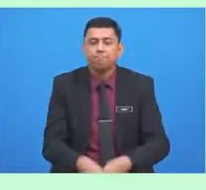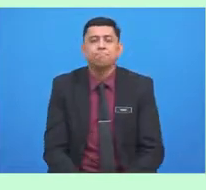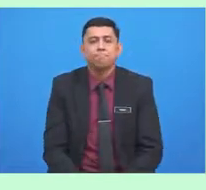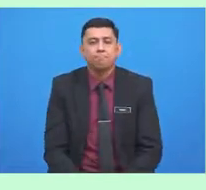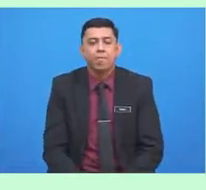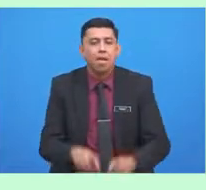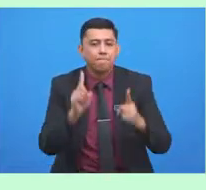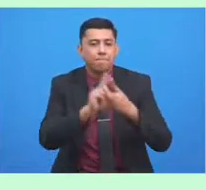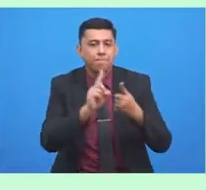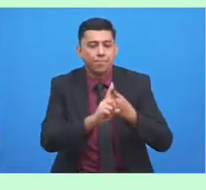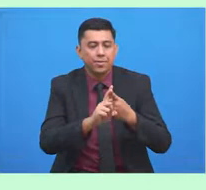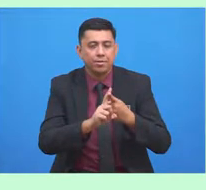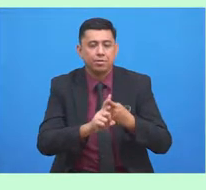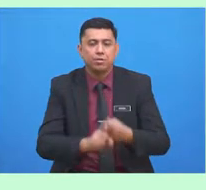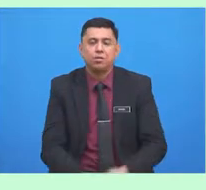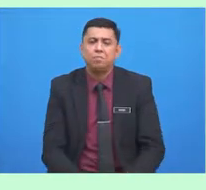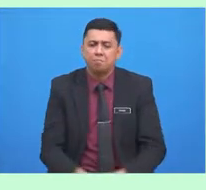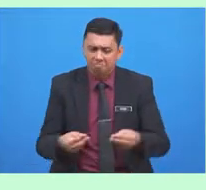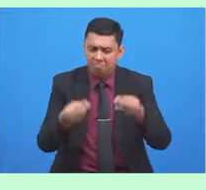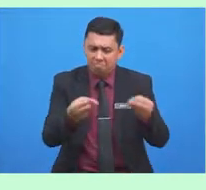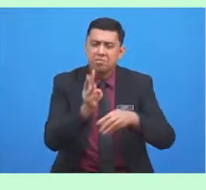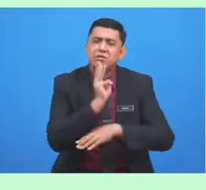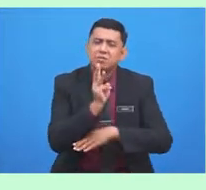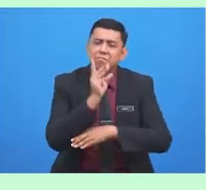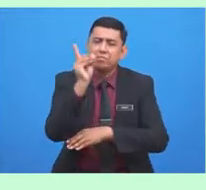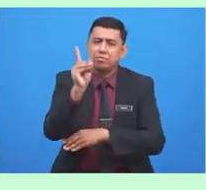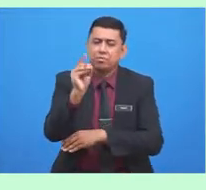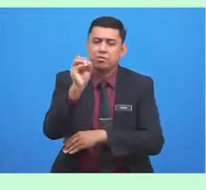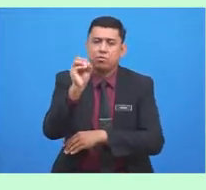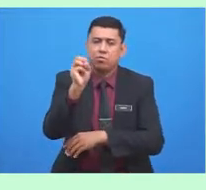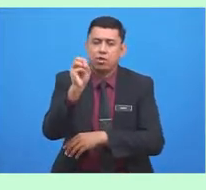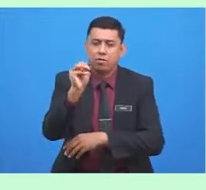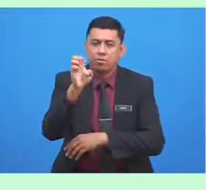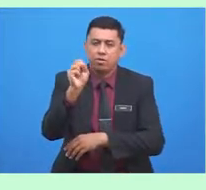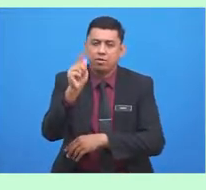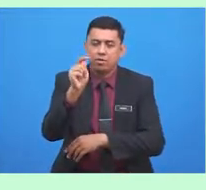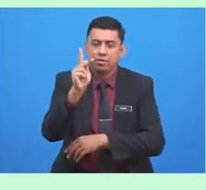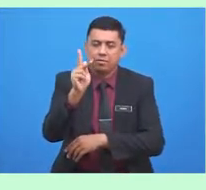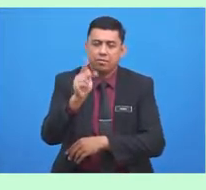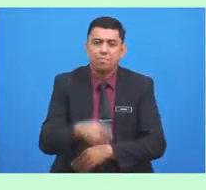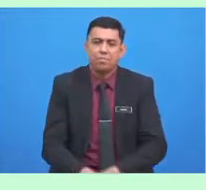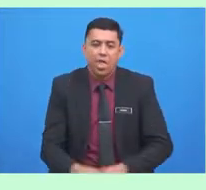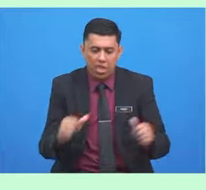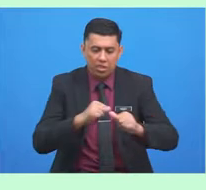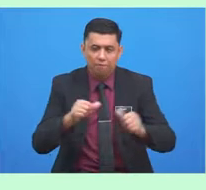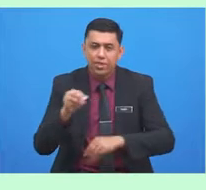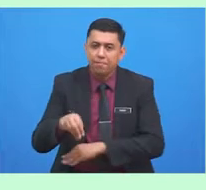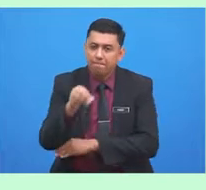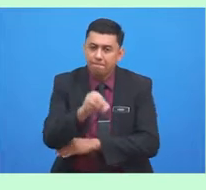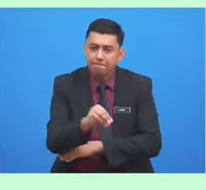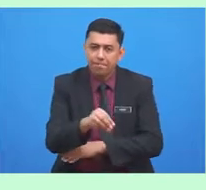Pertama, bekalan air domestik. Kedua, aktiviti pertanian. Ketiga,